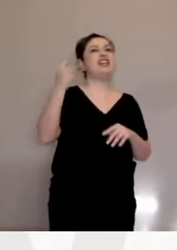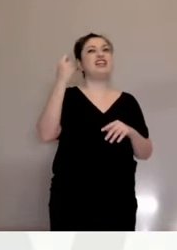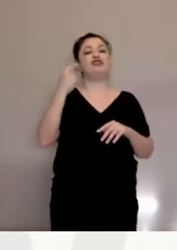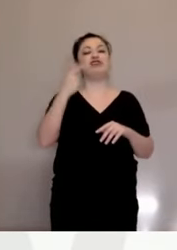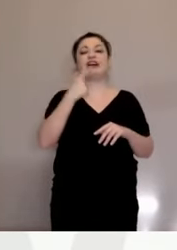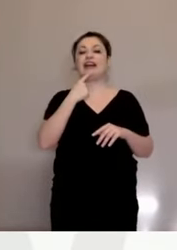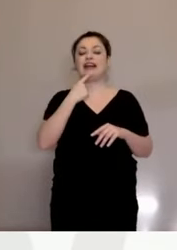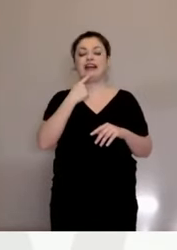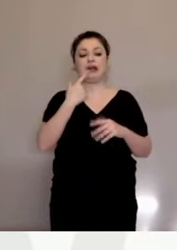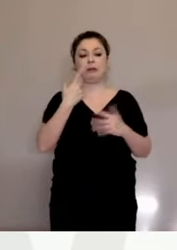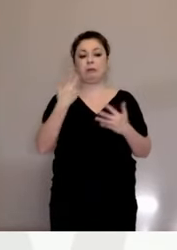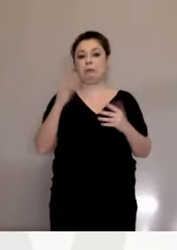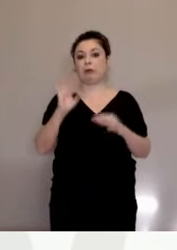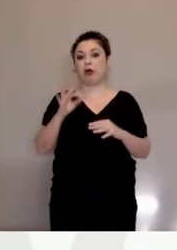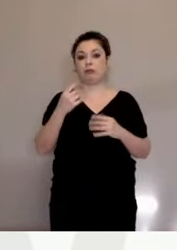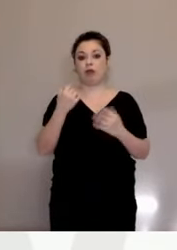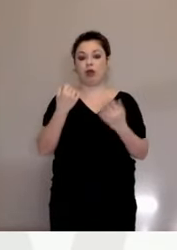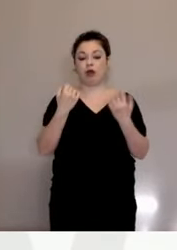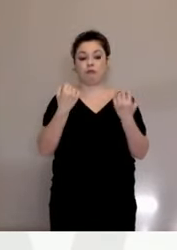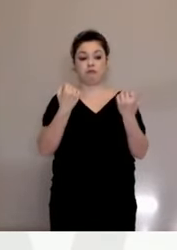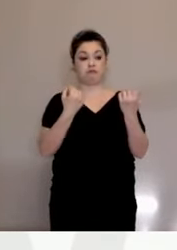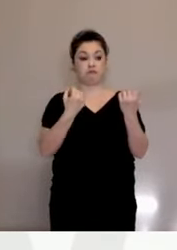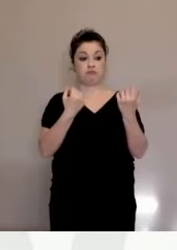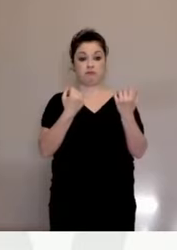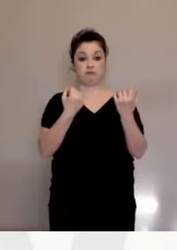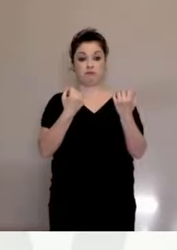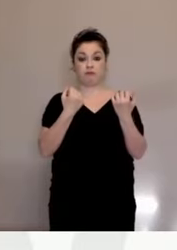dell'automobile, dell'auto,